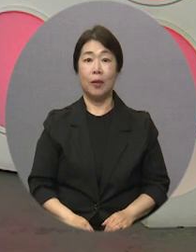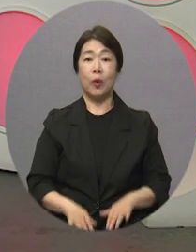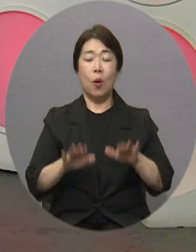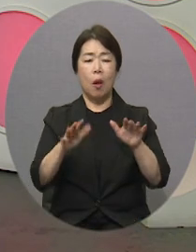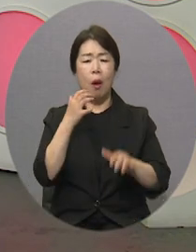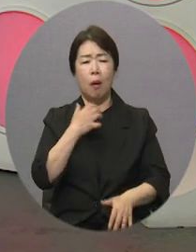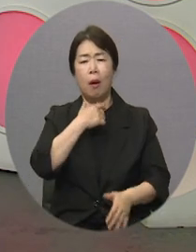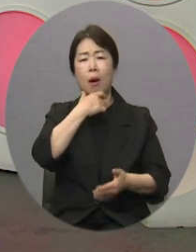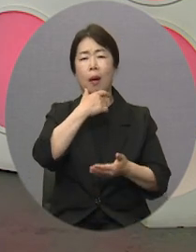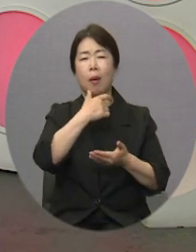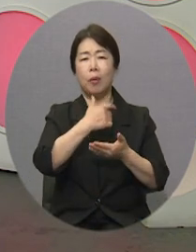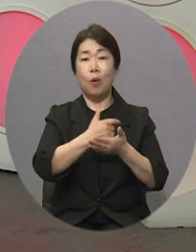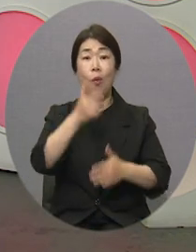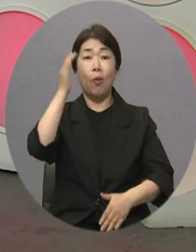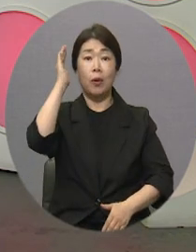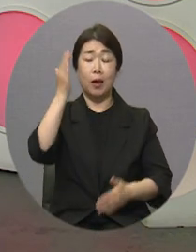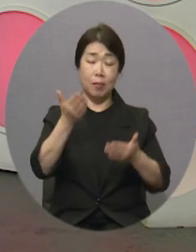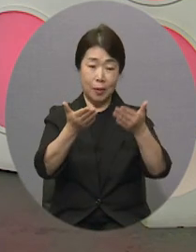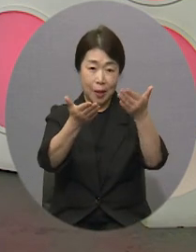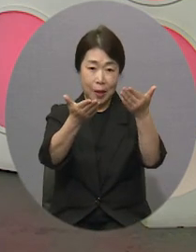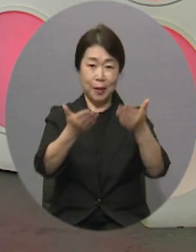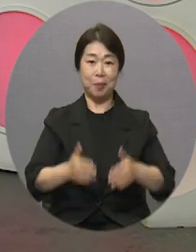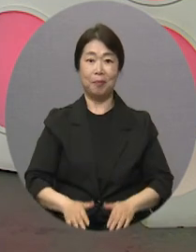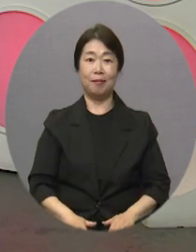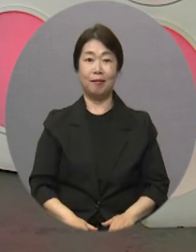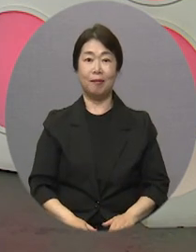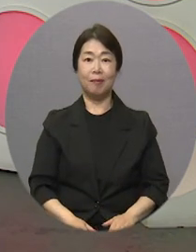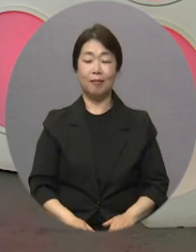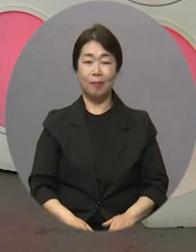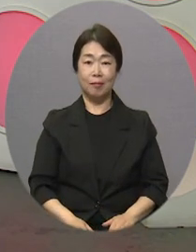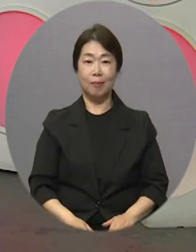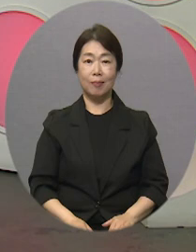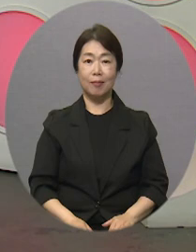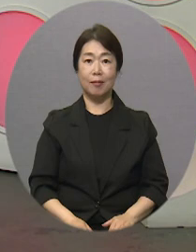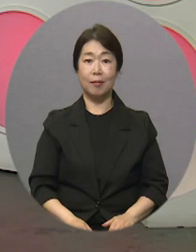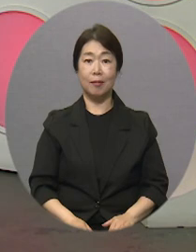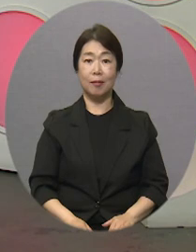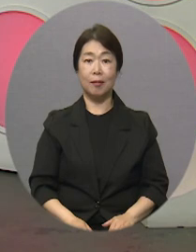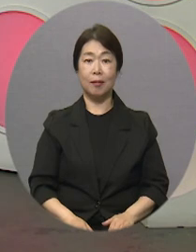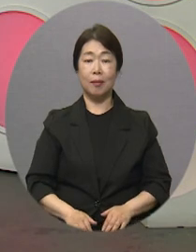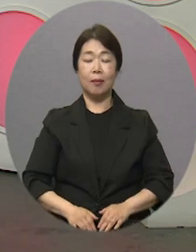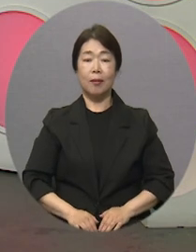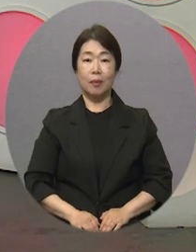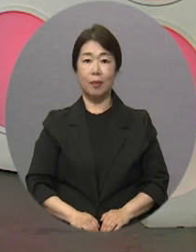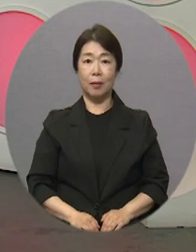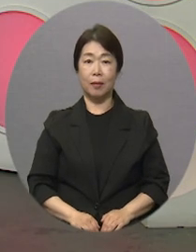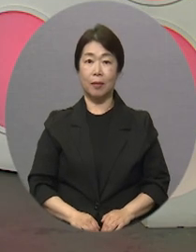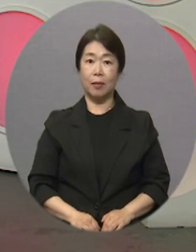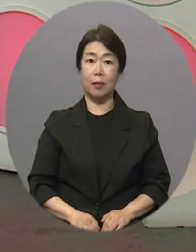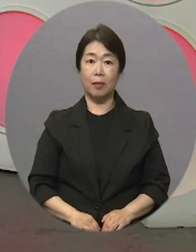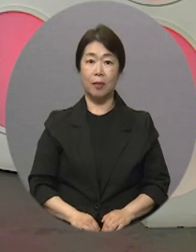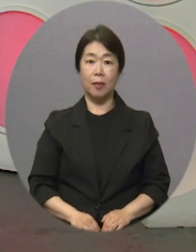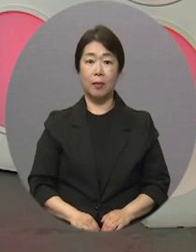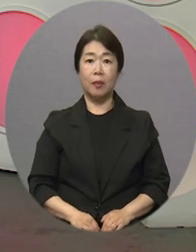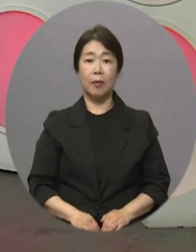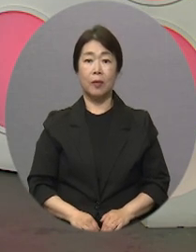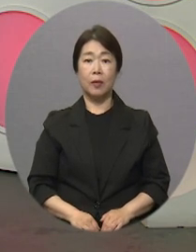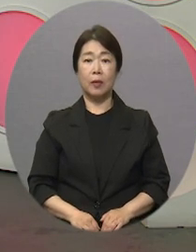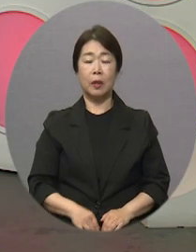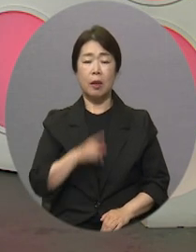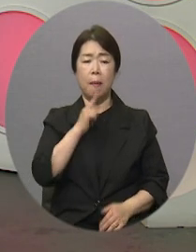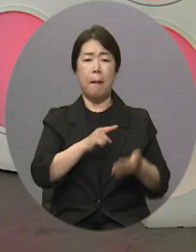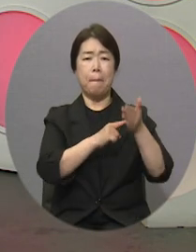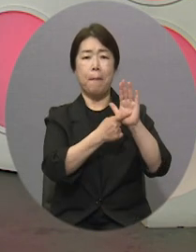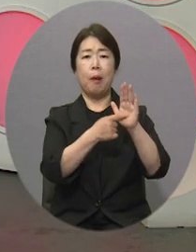오늘 감동 사연 또 들어와 있는데요. 네. 여러분께 전해드리도록 하겠습니다. 네. 꺼내지 못한